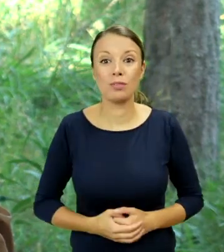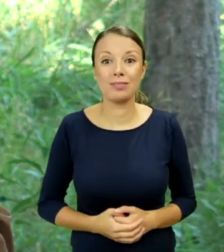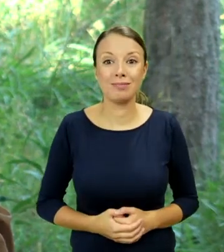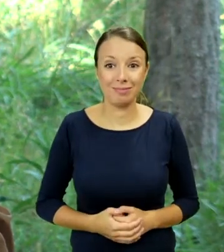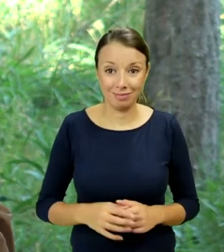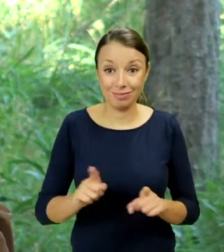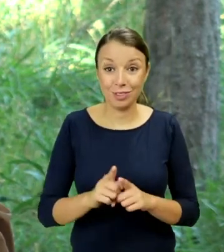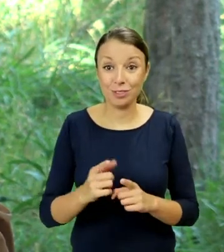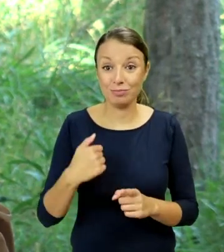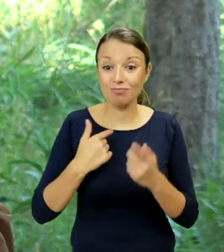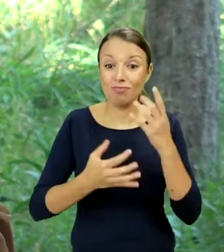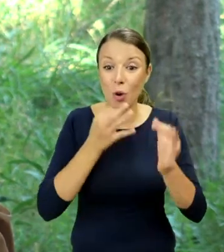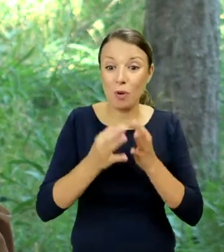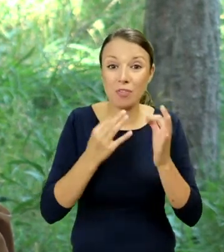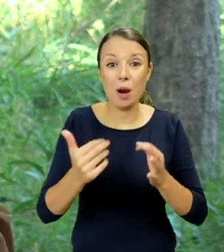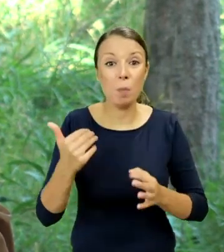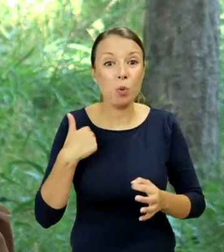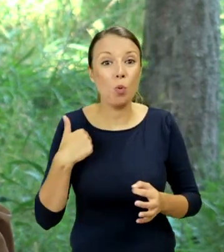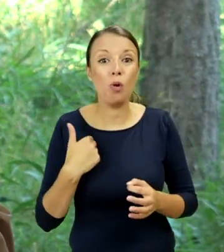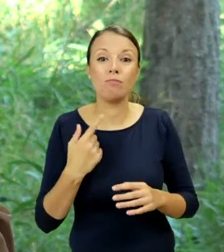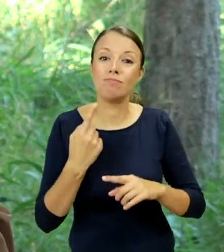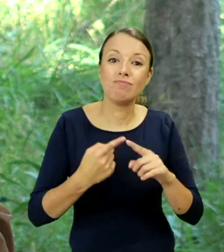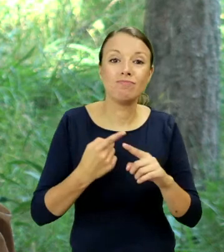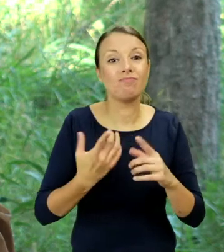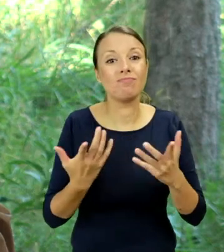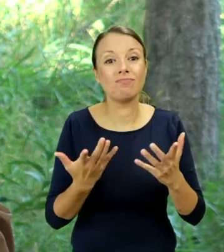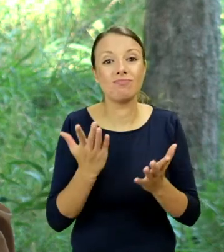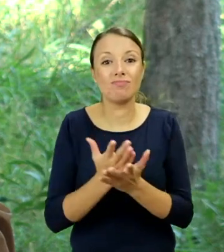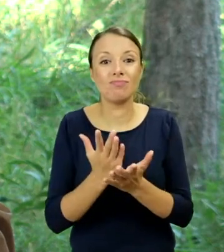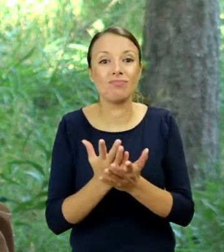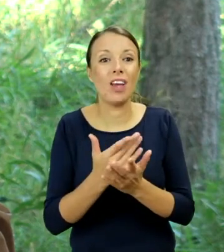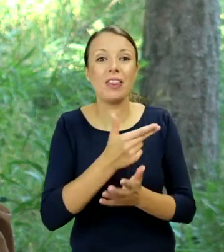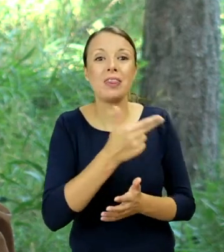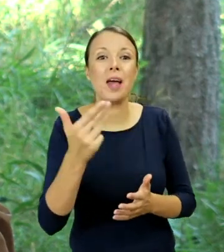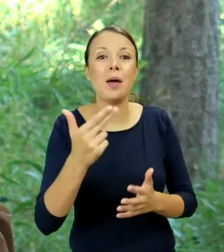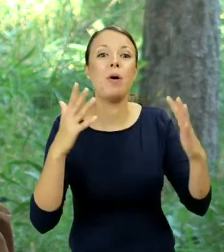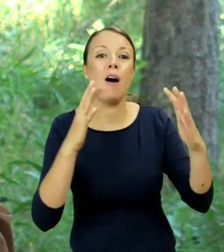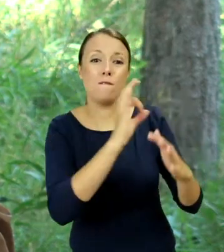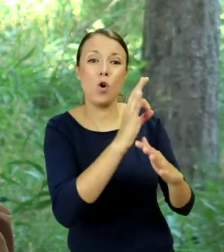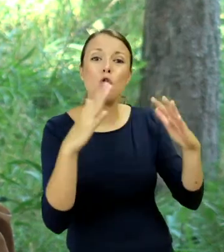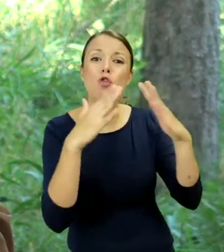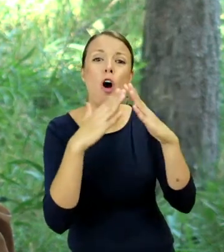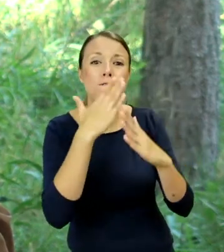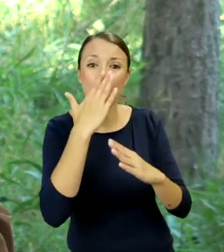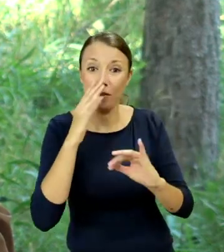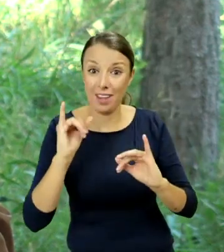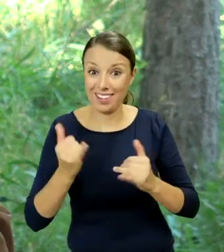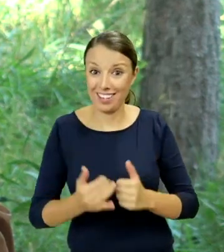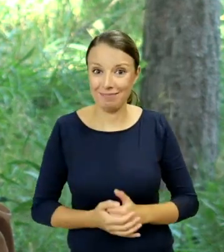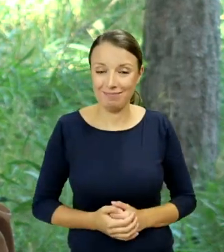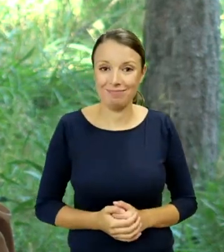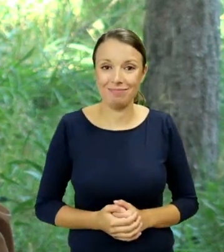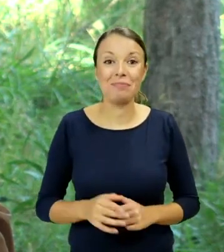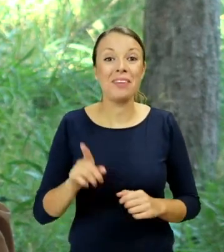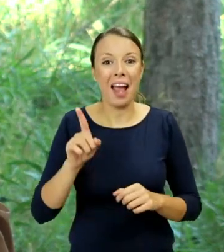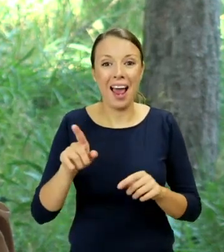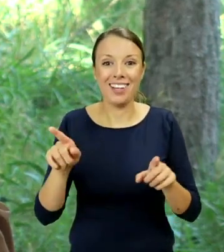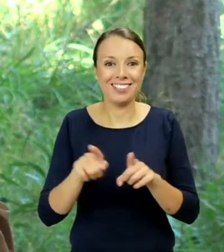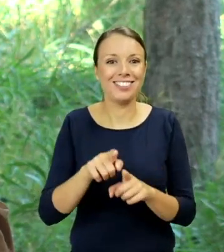jej, jak funkcjonował jej dom, ale ona w Sulejówku była